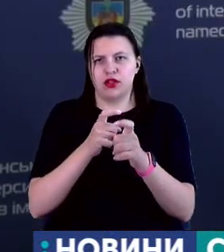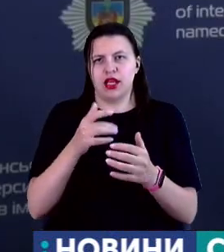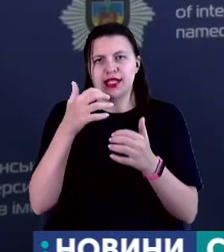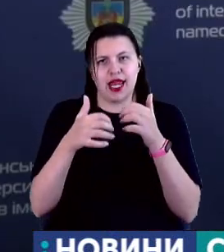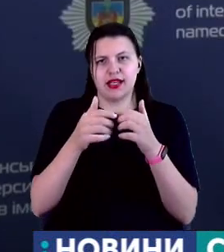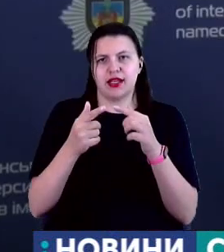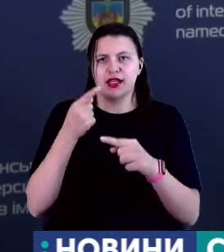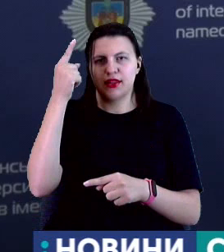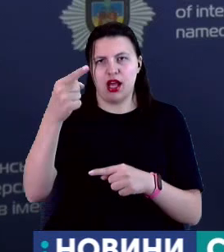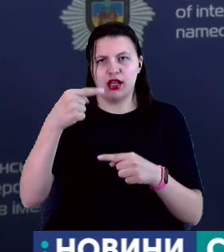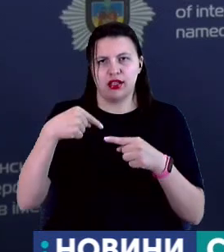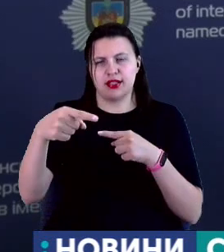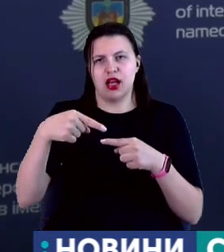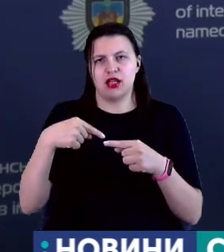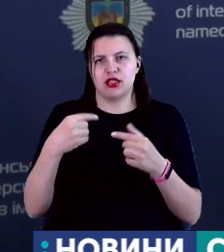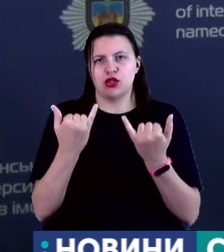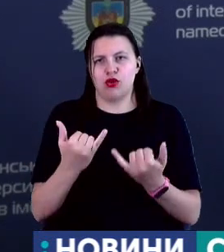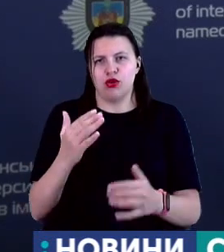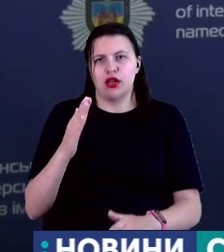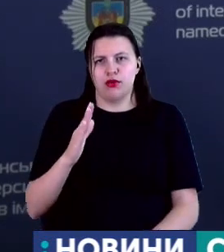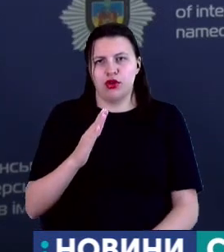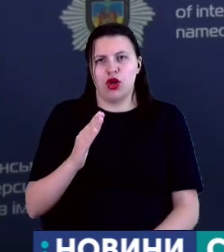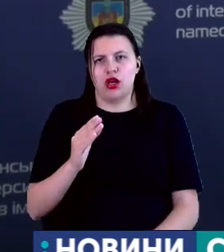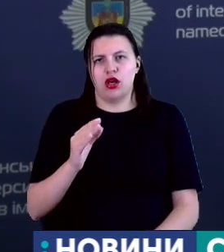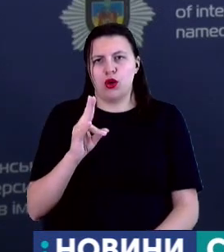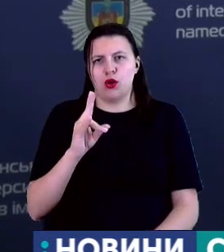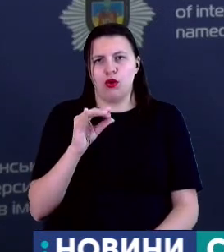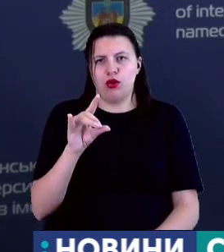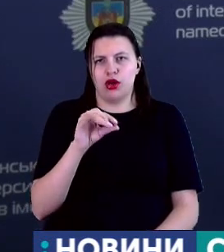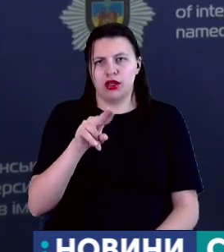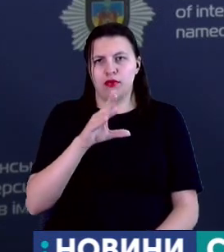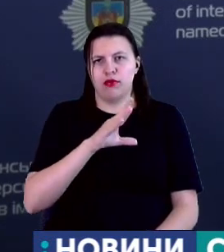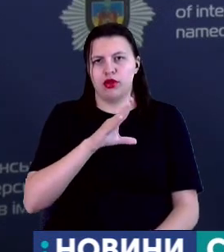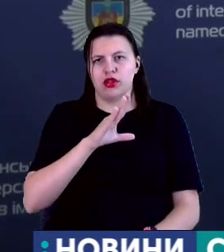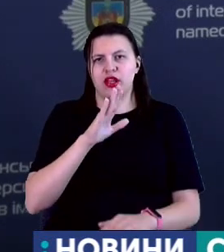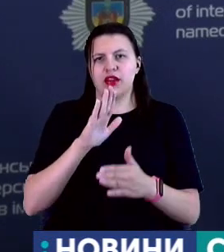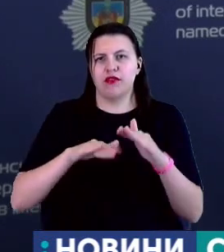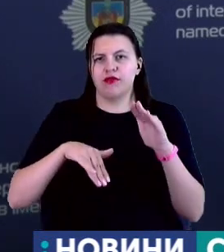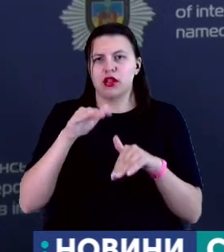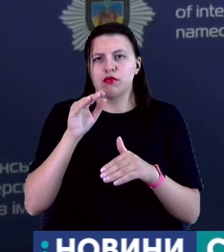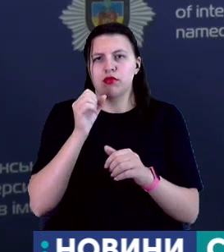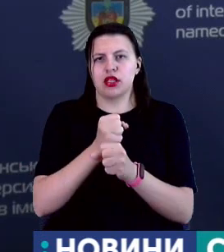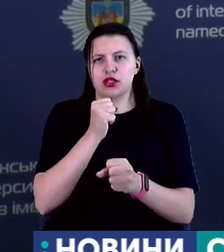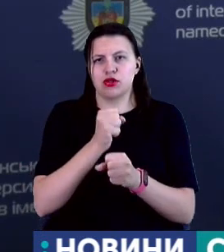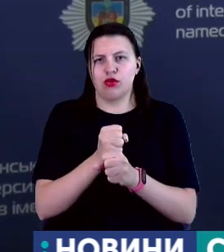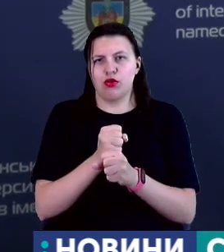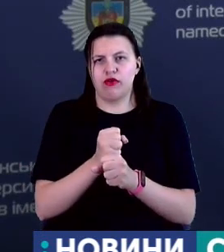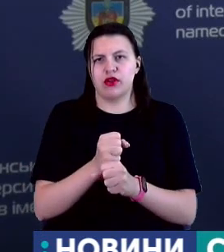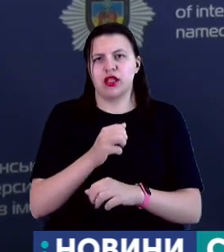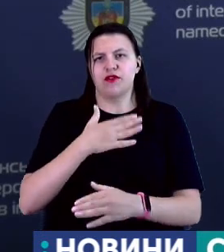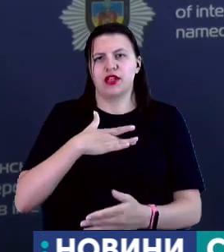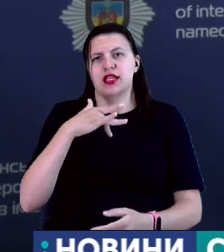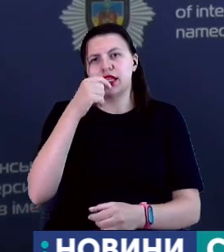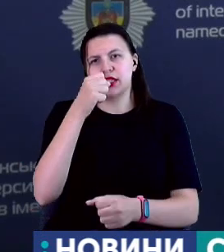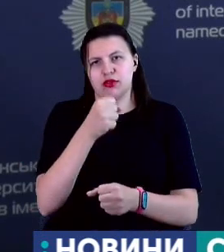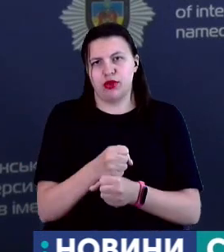відбулося залучення працівників КОРД, відповідно, були відпрацьовані в рамках дисципліни тактико-спеціальна підготовка,